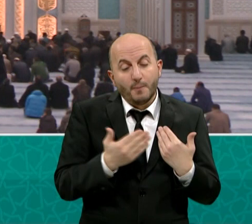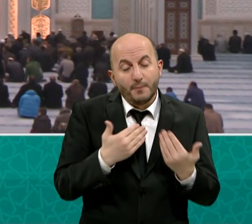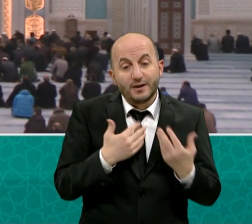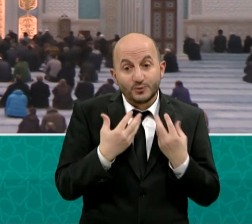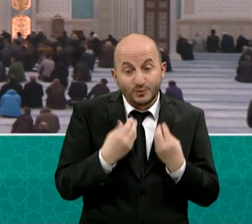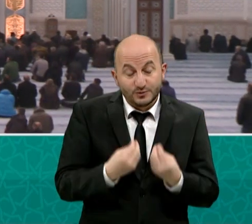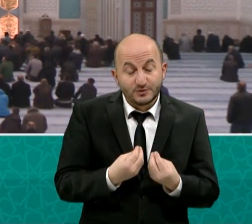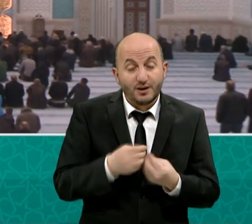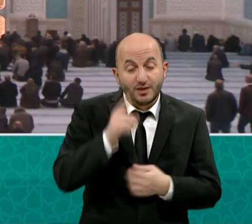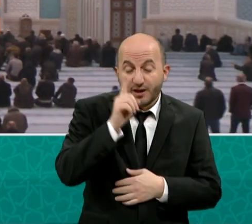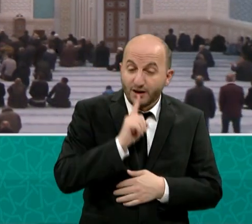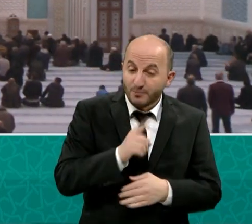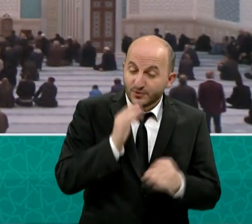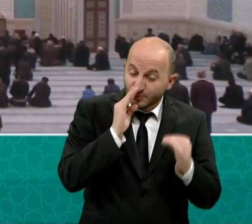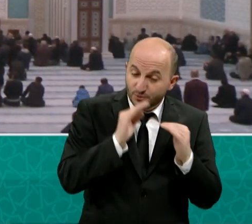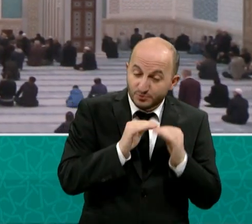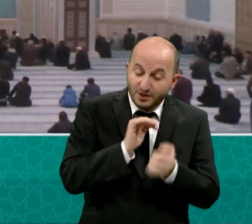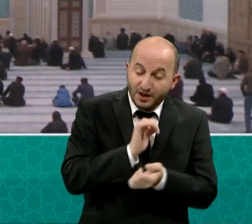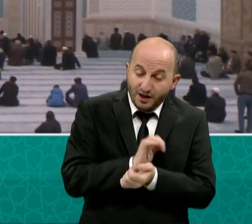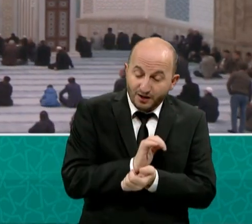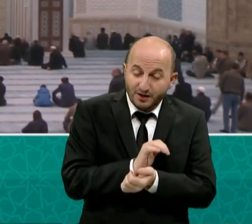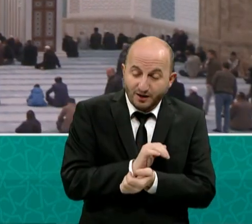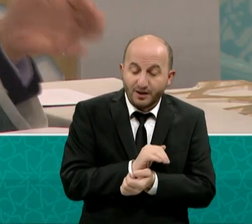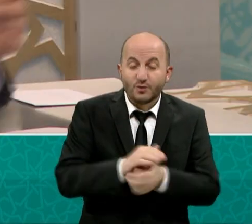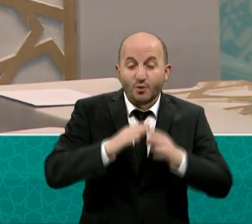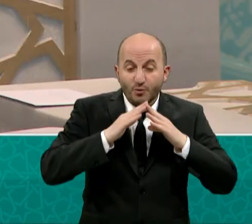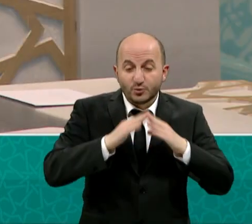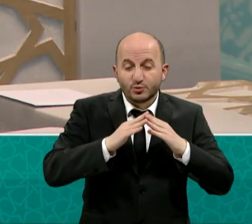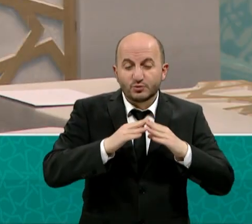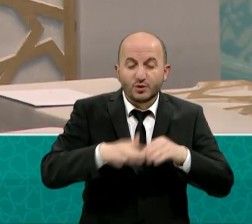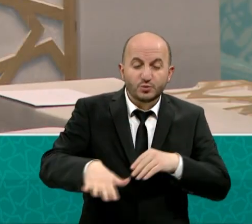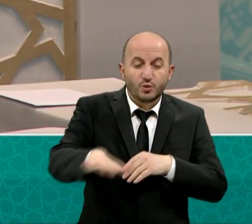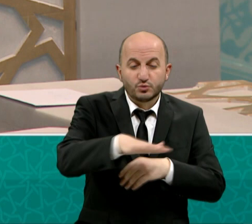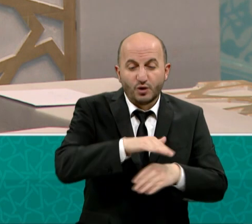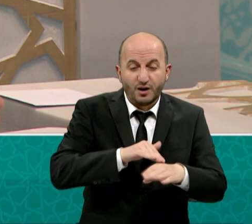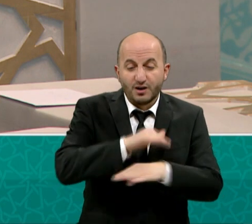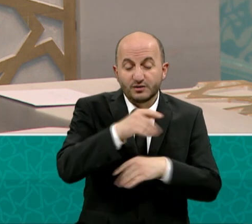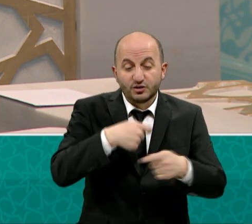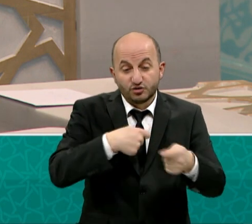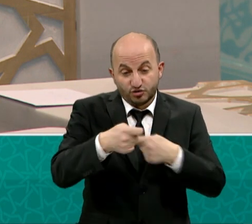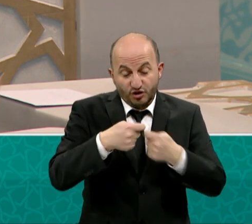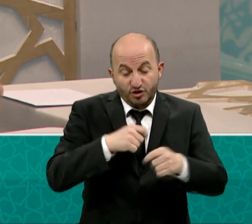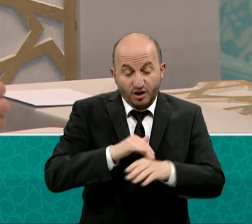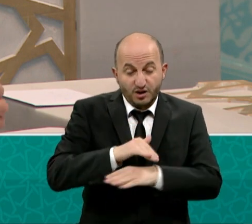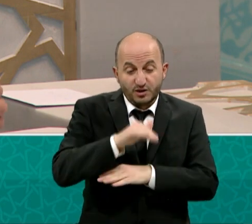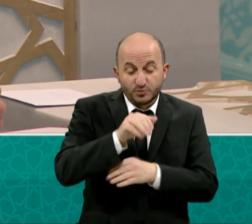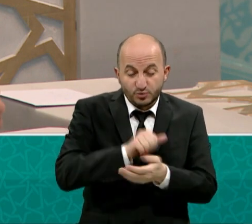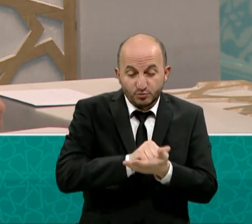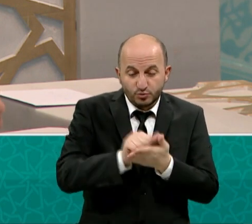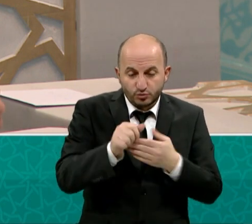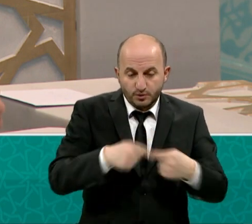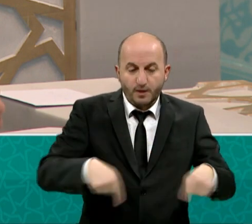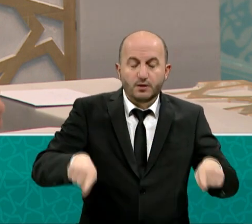bir aile hayatı olacak. Komşuluktan sosyal hayata, ticari hayata, hayatımızın bütün